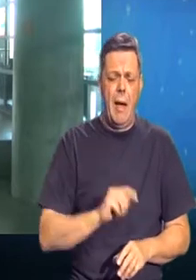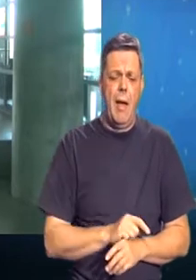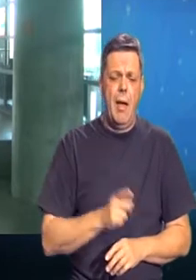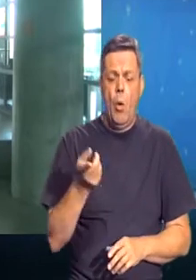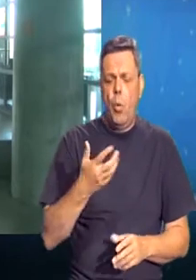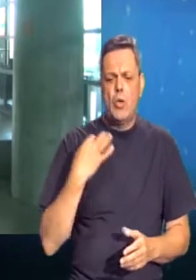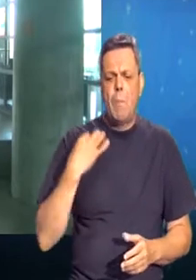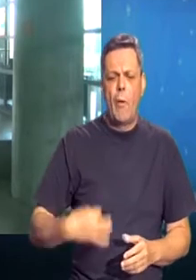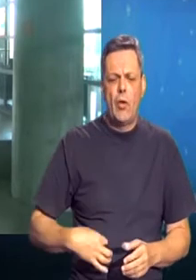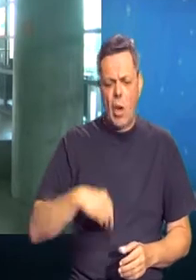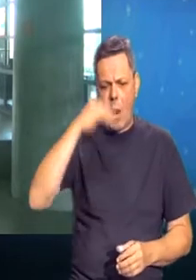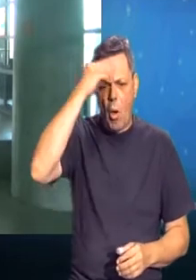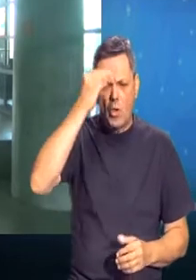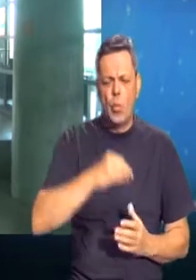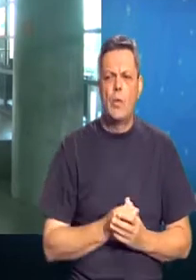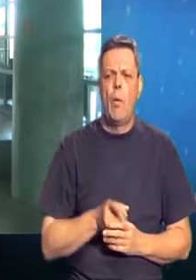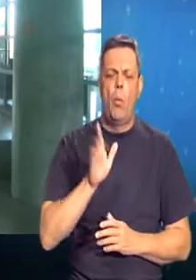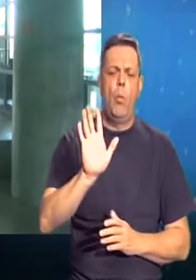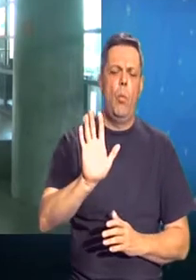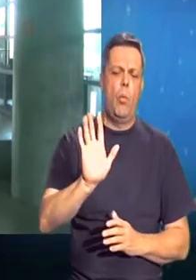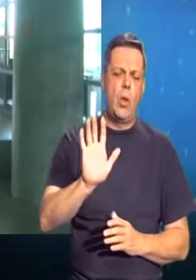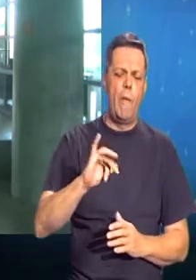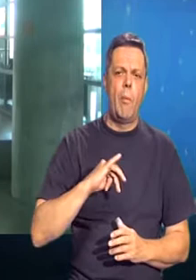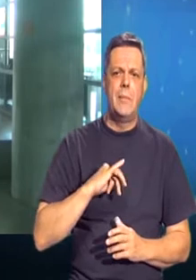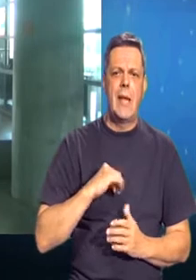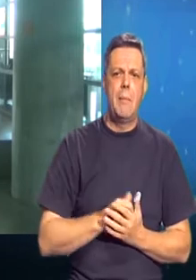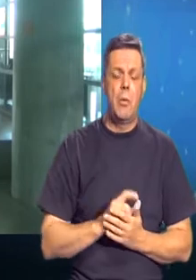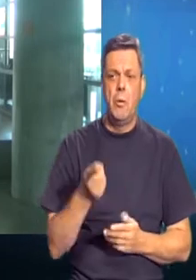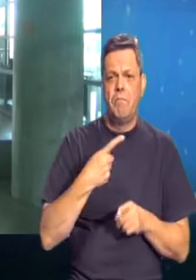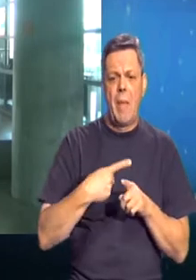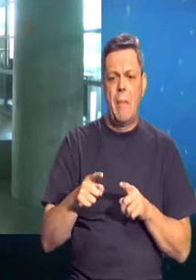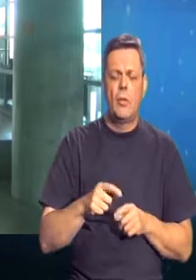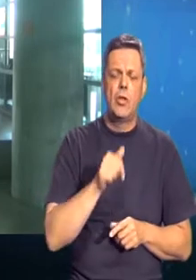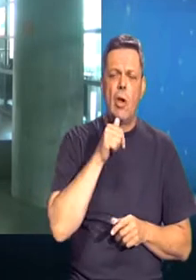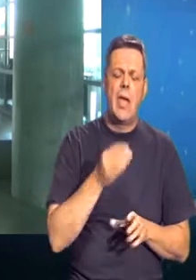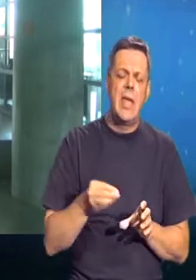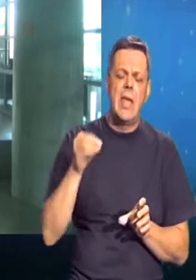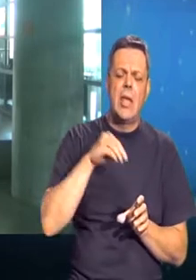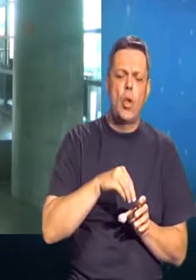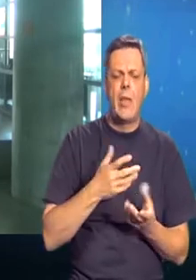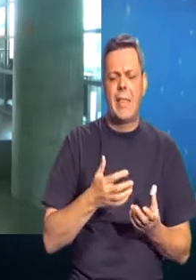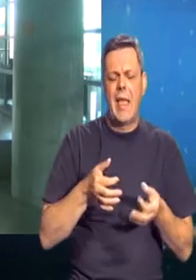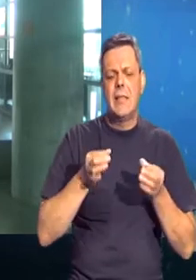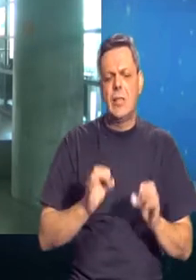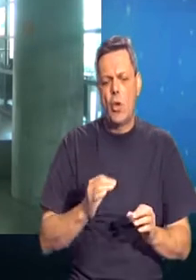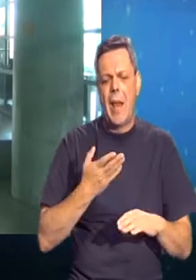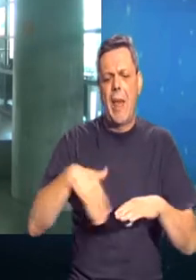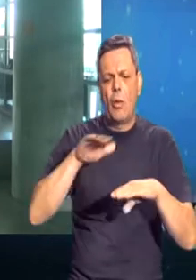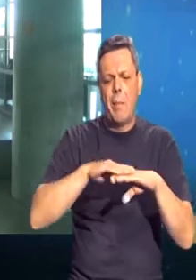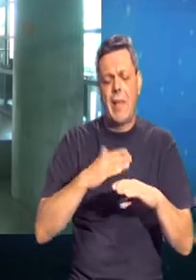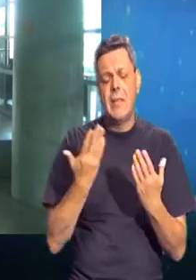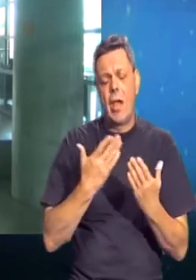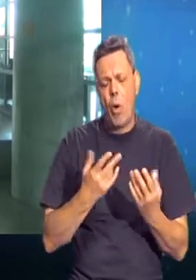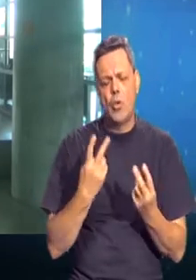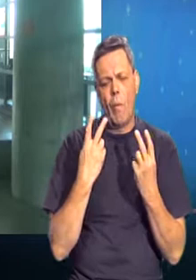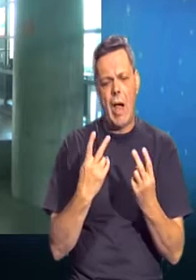uz profesionalno iskustvo u njihovom zanimanju nedostaju i dodatne socijalne kompetencije koje